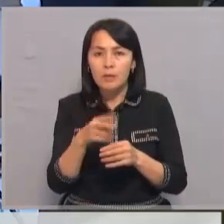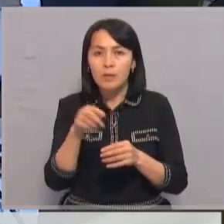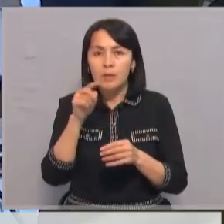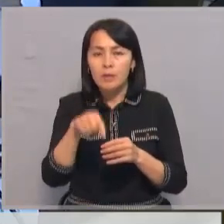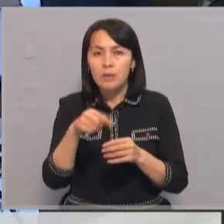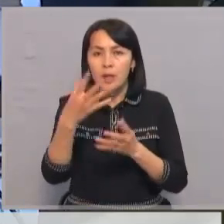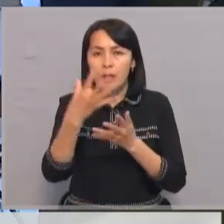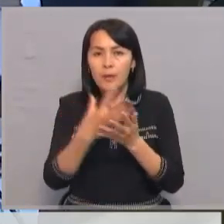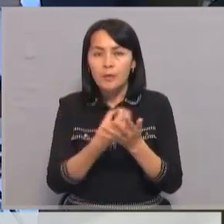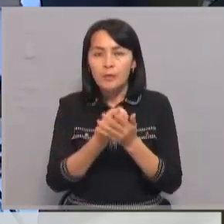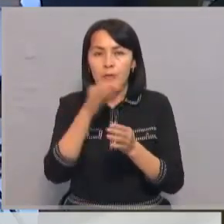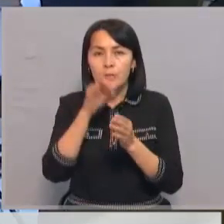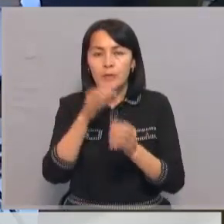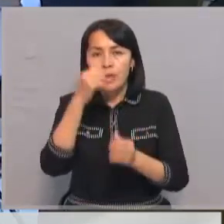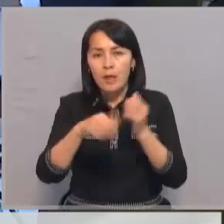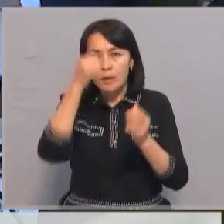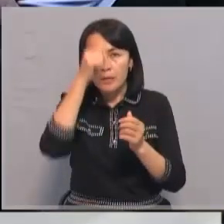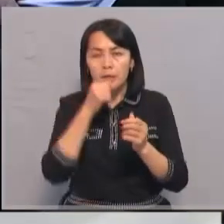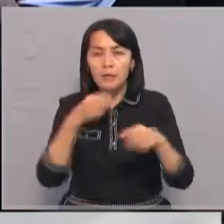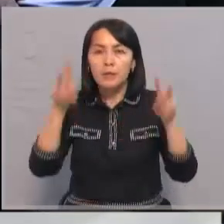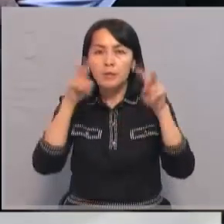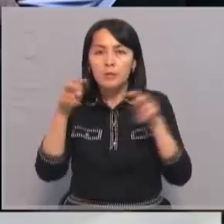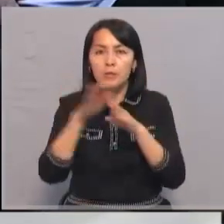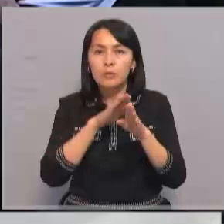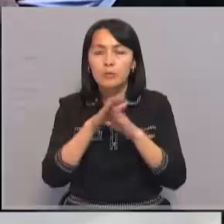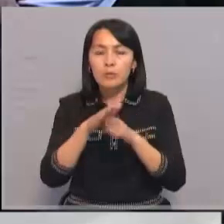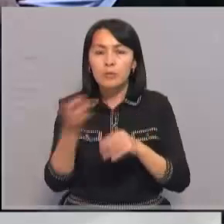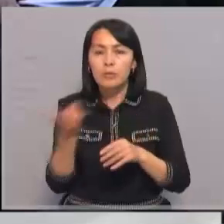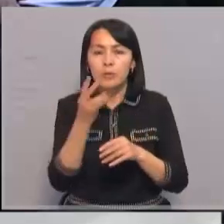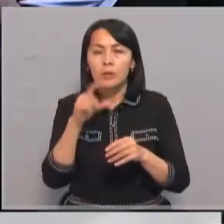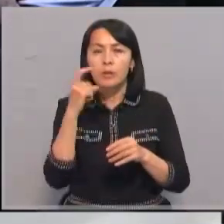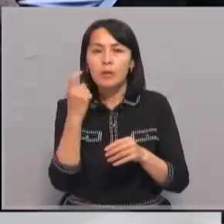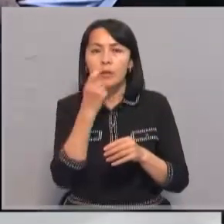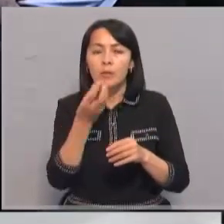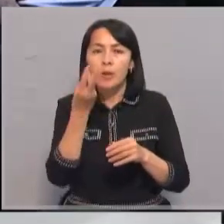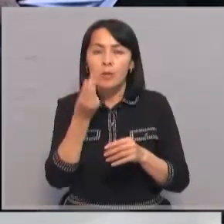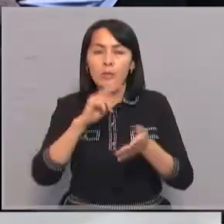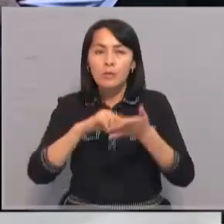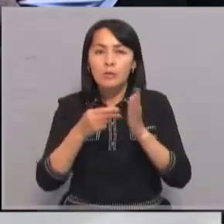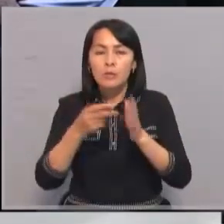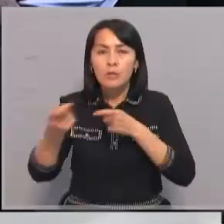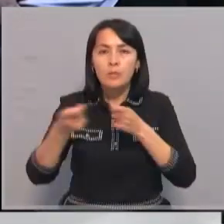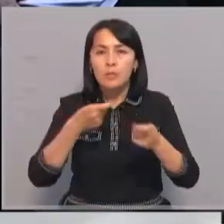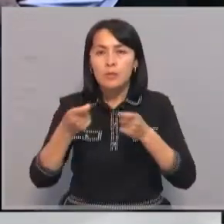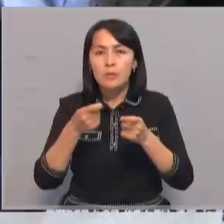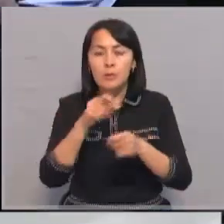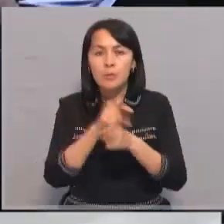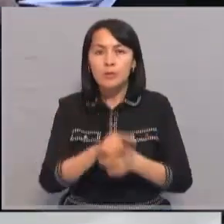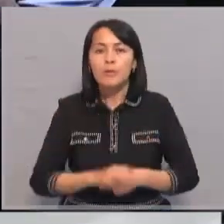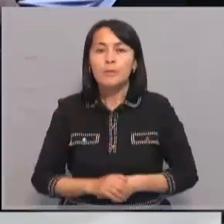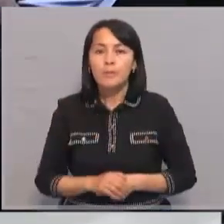Индикаторларға қол жеткізу барысында ай сайынғы мониторинг жүргізуді қамтамасыз ету экономика және бюджеттік жоспарлау басқармасына